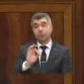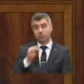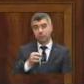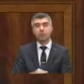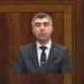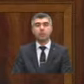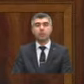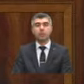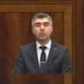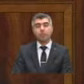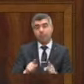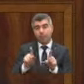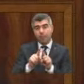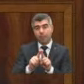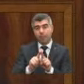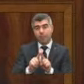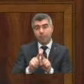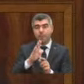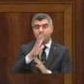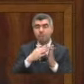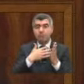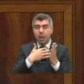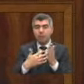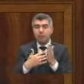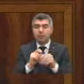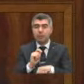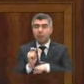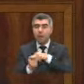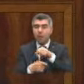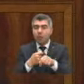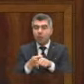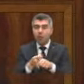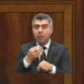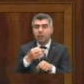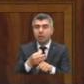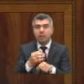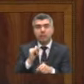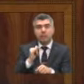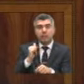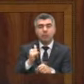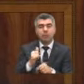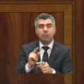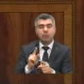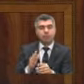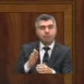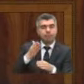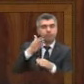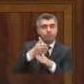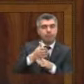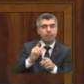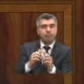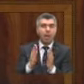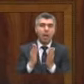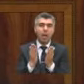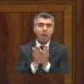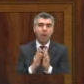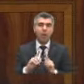الهام الذي يلعبه هذا البرنامج في المجال القروي في تعزيز الولوج إلى البنية التحتية المدرسية